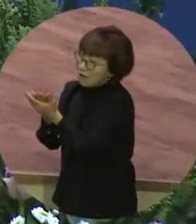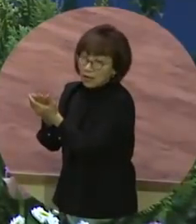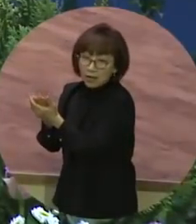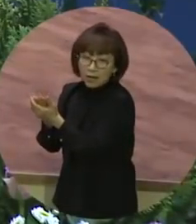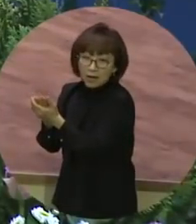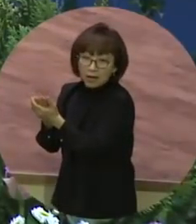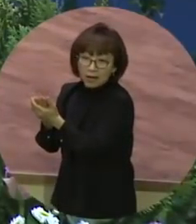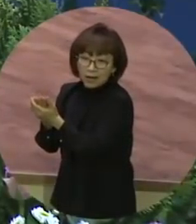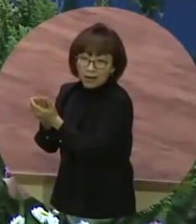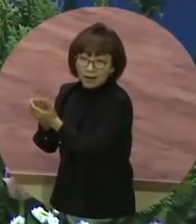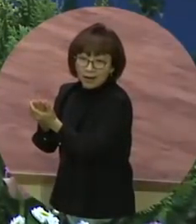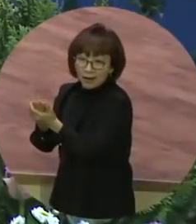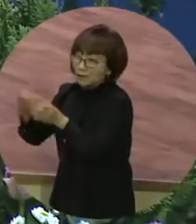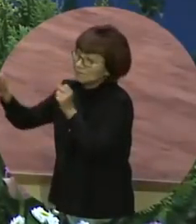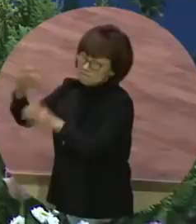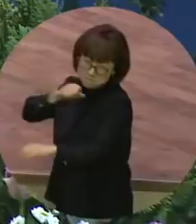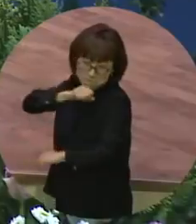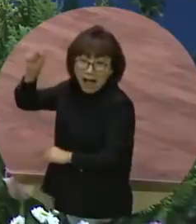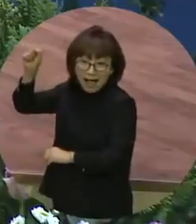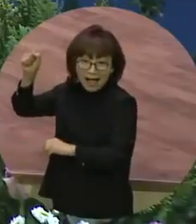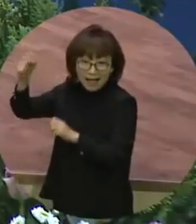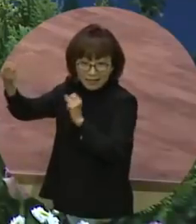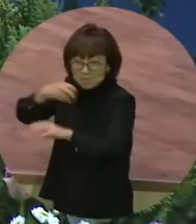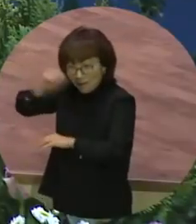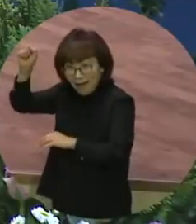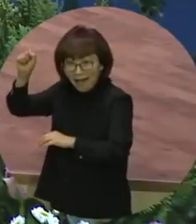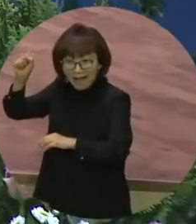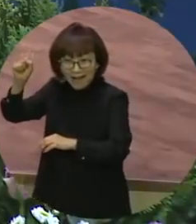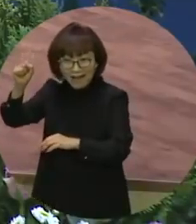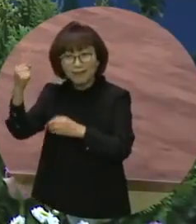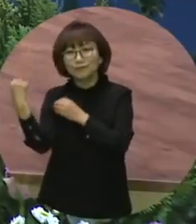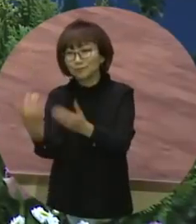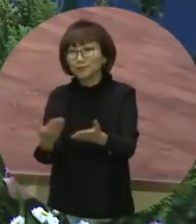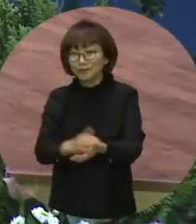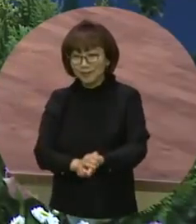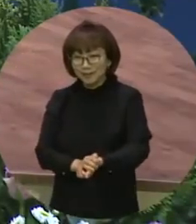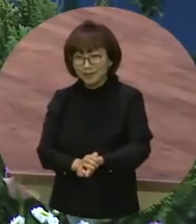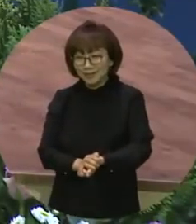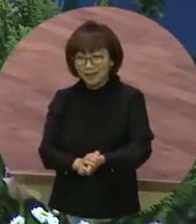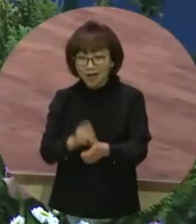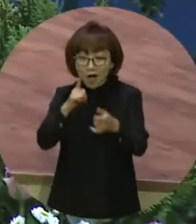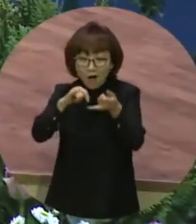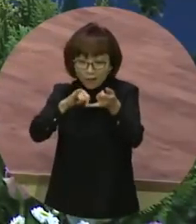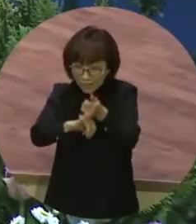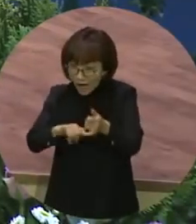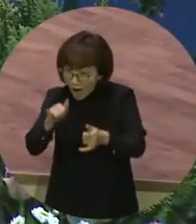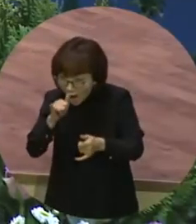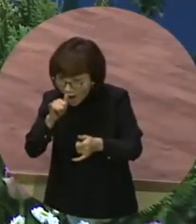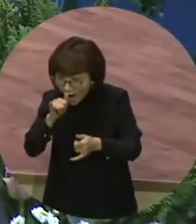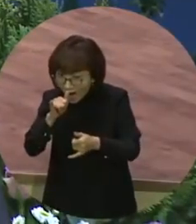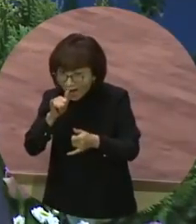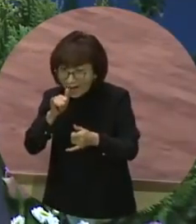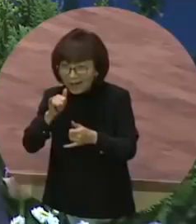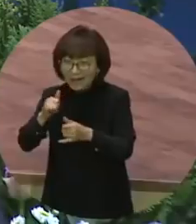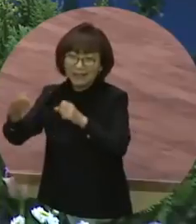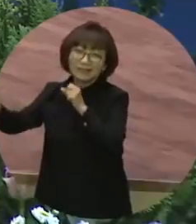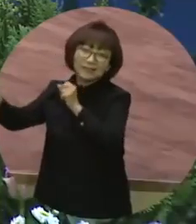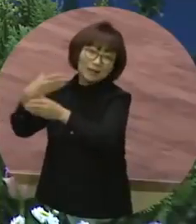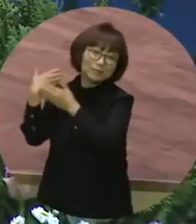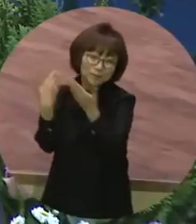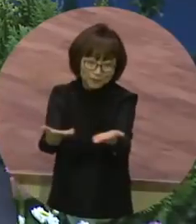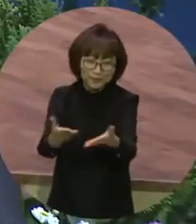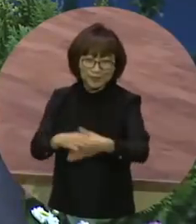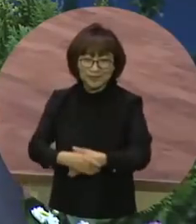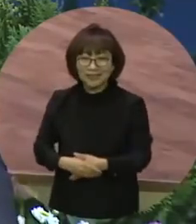주신다니까. 왜? 언약 따라가니까. 아멘. 언약 따라가니까. 이거를 여러분 아셔야 되는데 좀 제발 한번 체험해 보시기